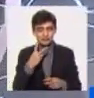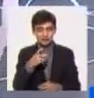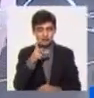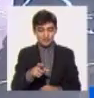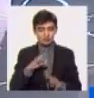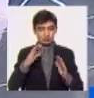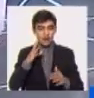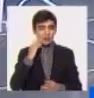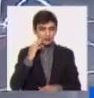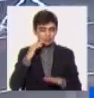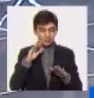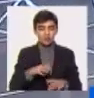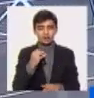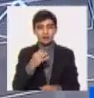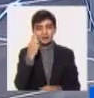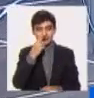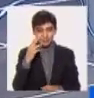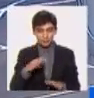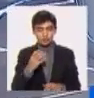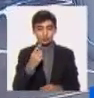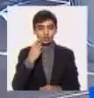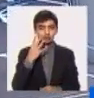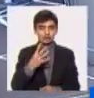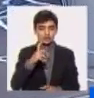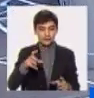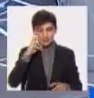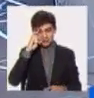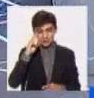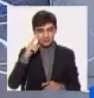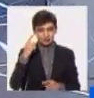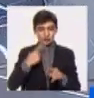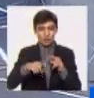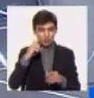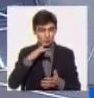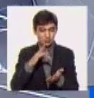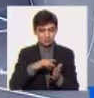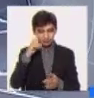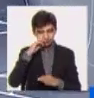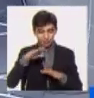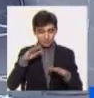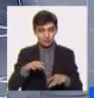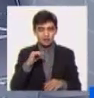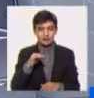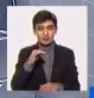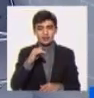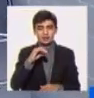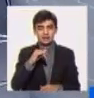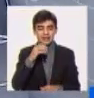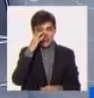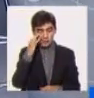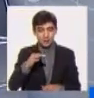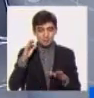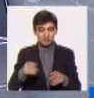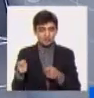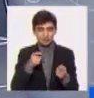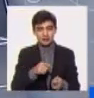зарегистрированы в Алматы, один в столице, еще один за границей, у четверых. А в мегаполис, в Южный, уханьскую пневмонию завезли из Германии, а в Нур-Султан